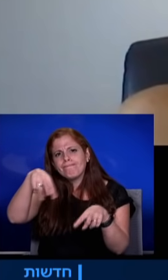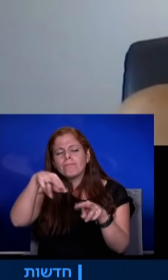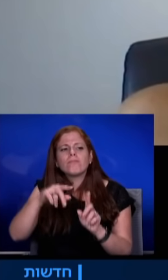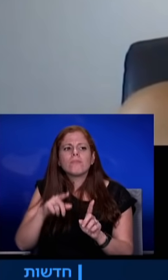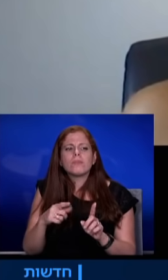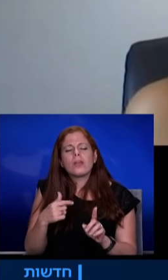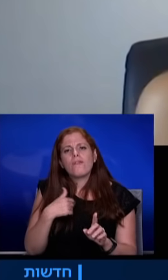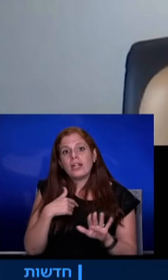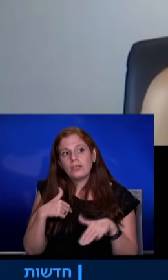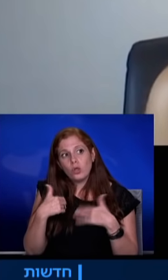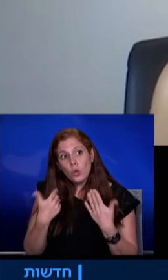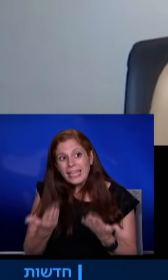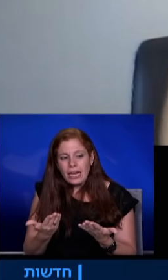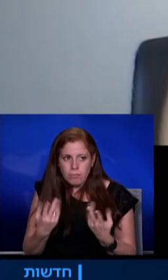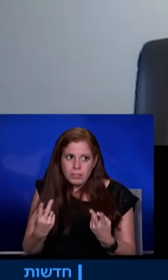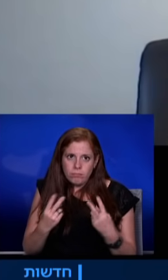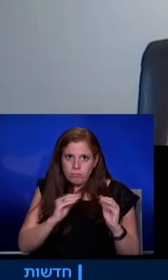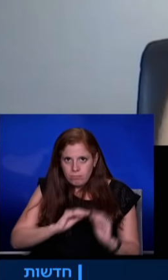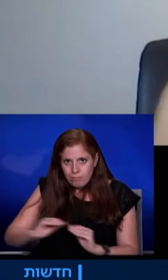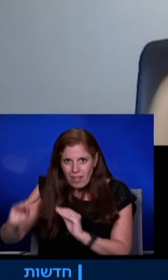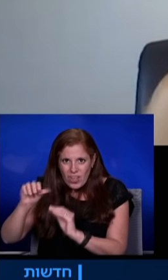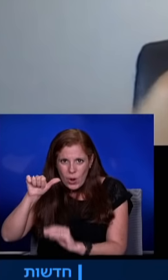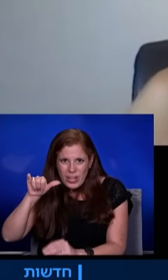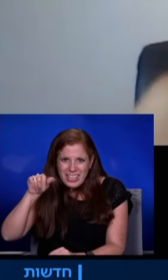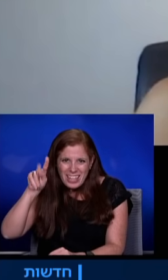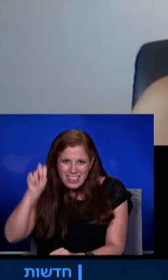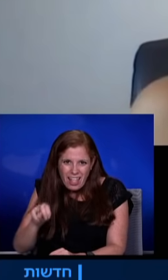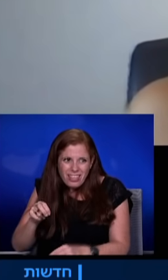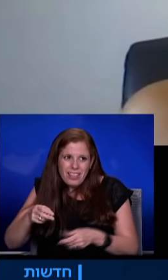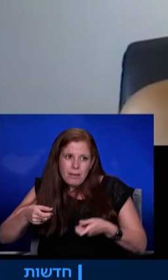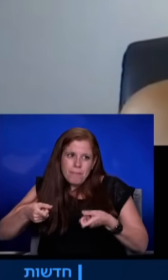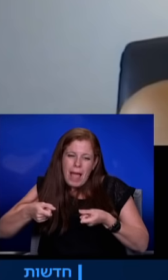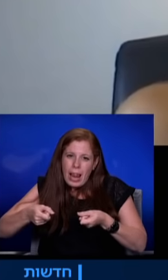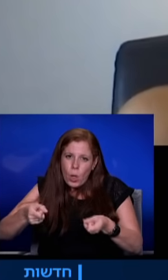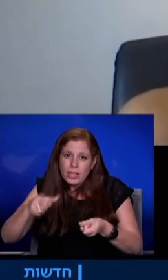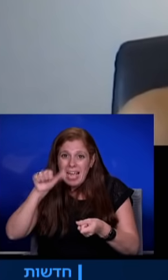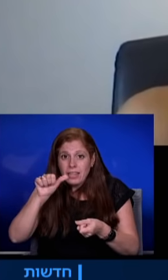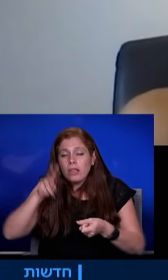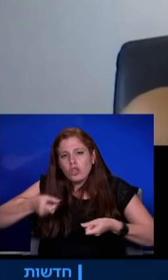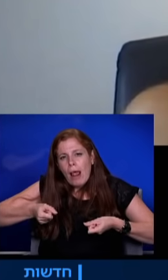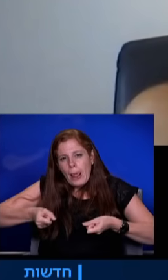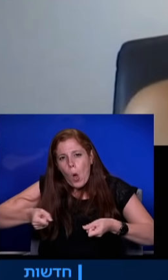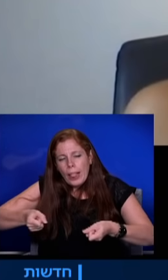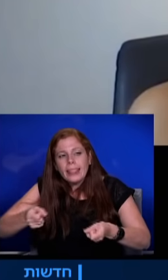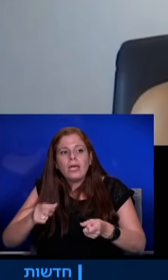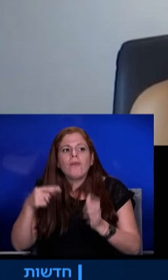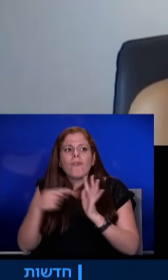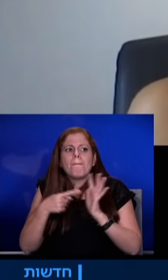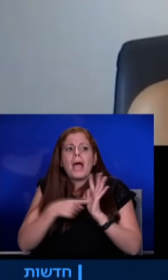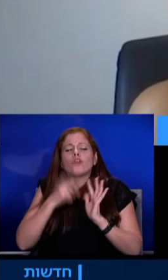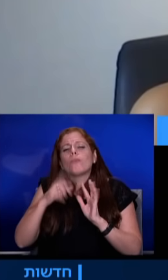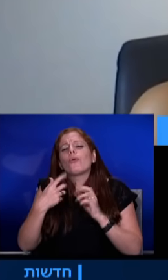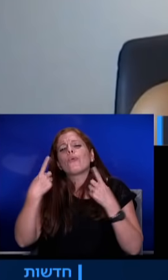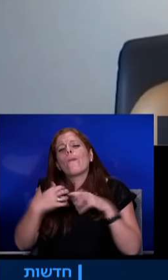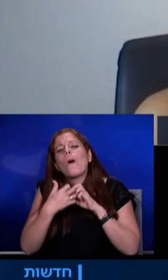ואני נותן, בעצם מעבירה לו את איתן עם ההליכון, כי איתן הולך עם הליכון, ובגלל שזה אמור להיות יום